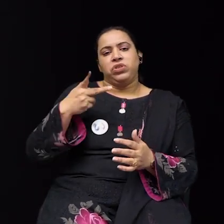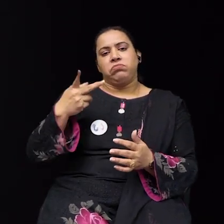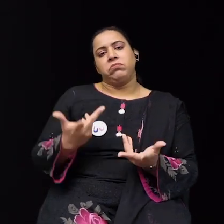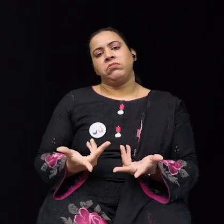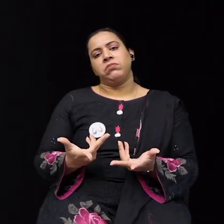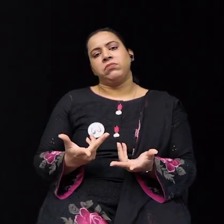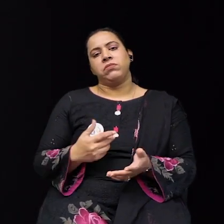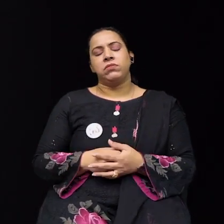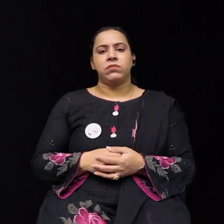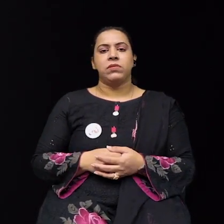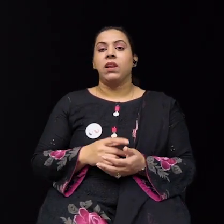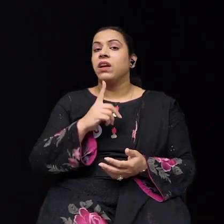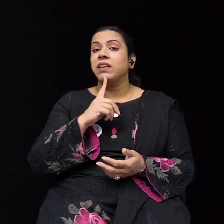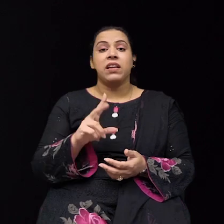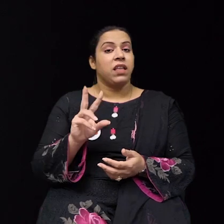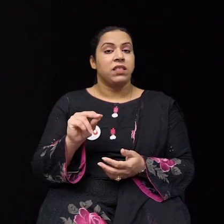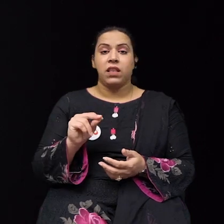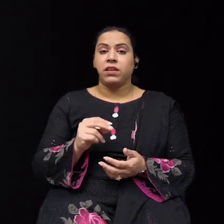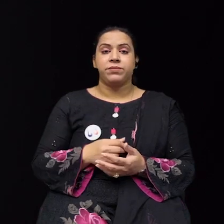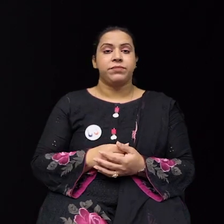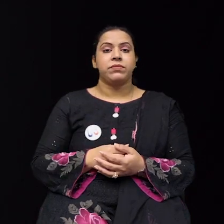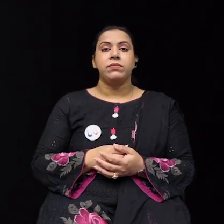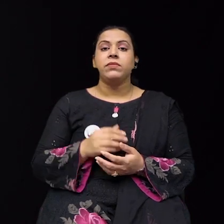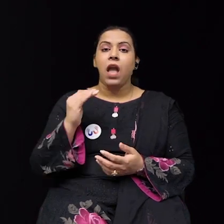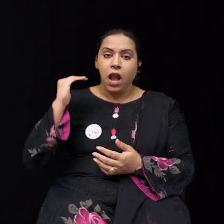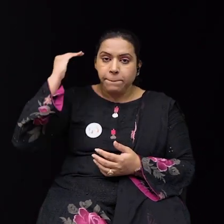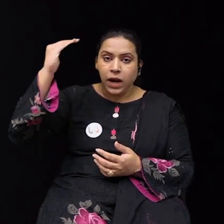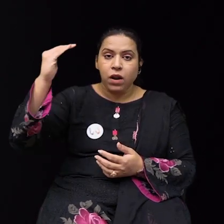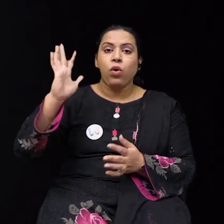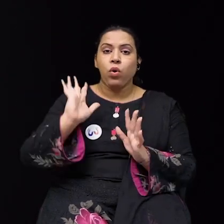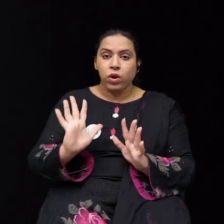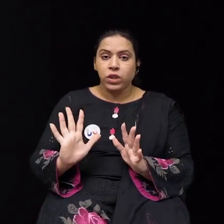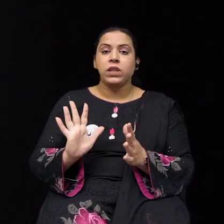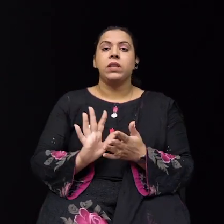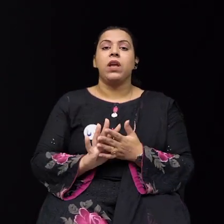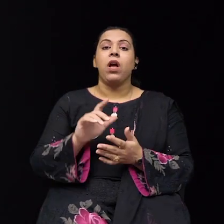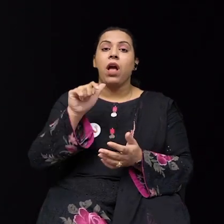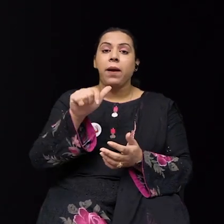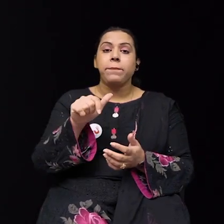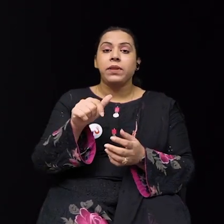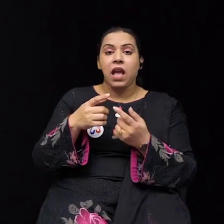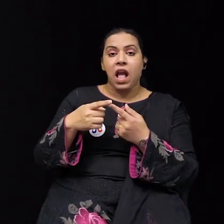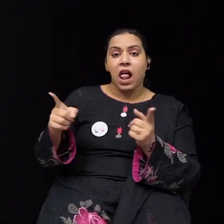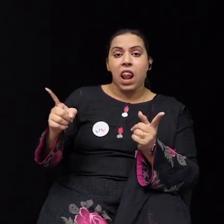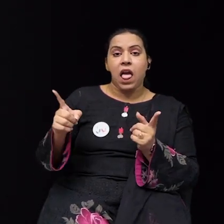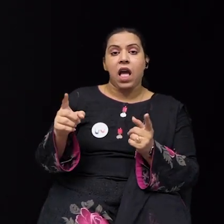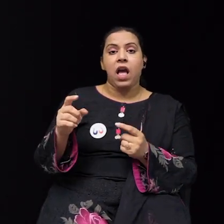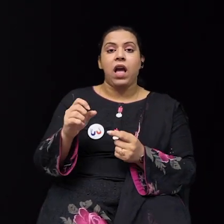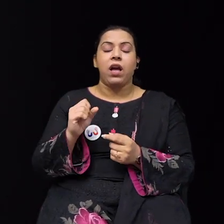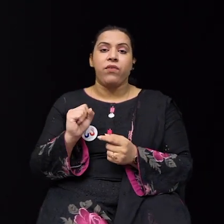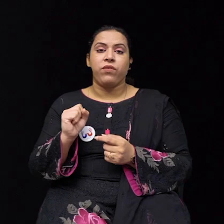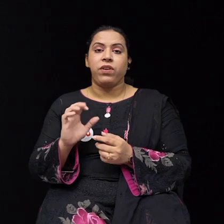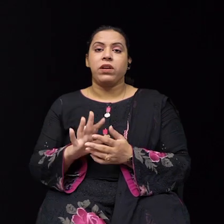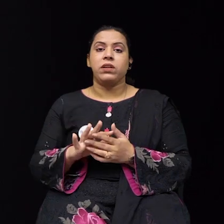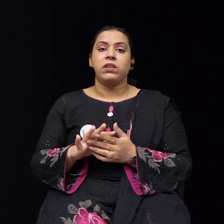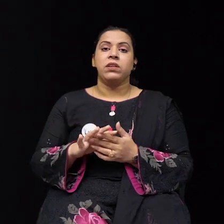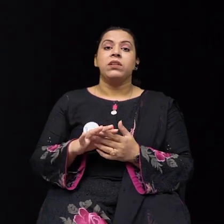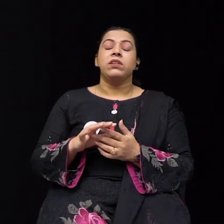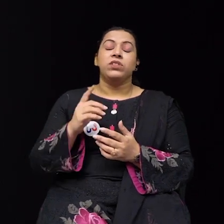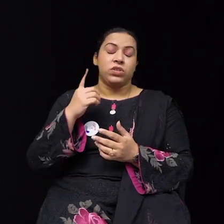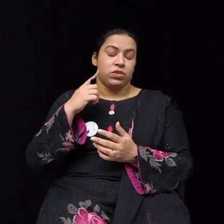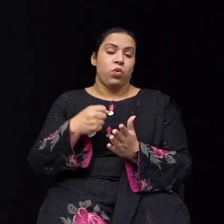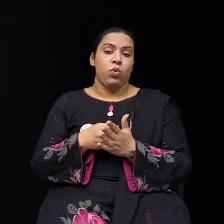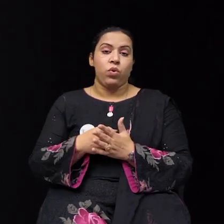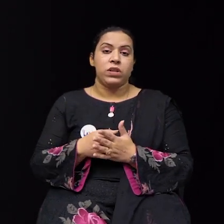سو واٹ. حقیقت ایسے نہیں ہے. اگر بڑوں کو تھی اور آپ نے اس کے خلاف دھیان کیا تو چانس ہے کہ